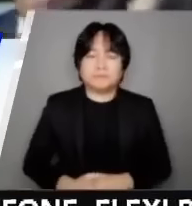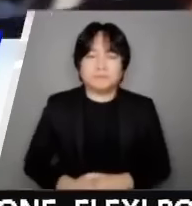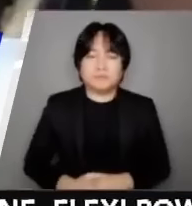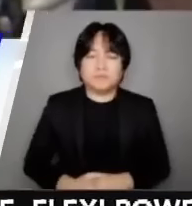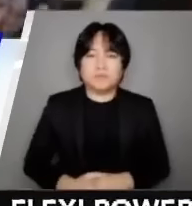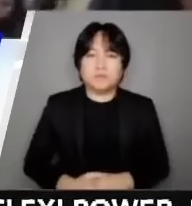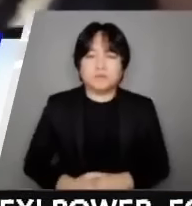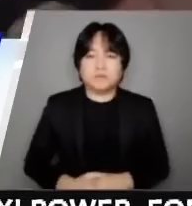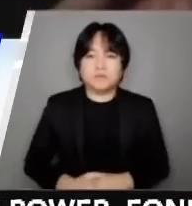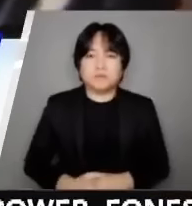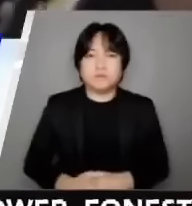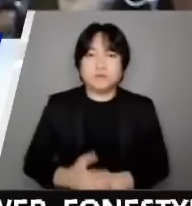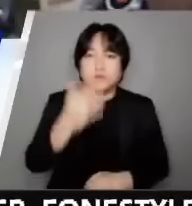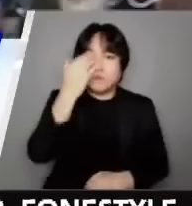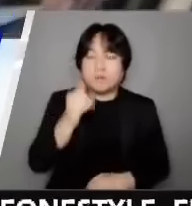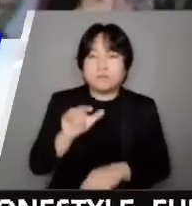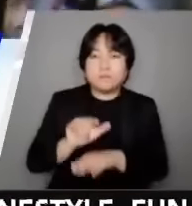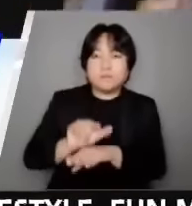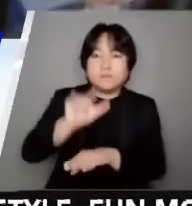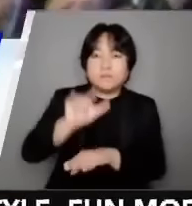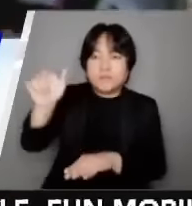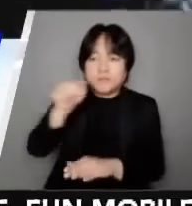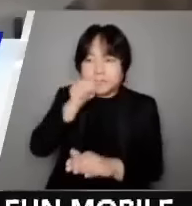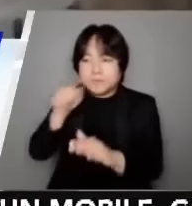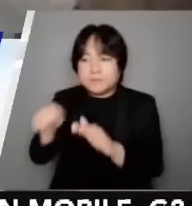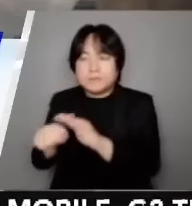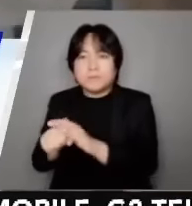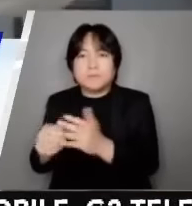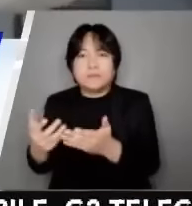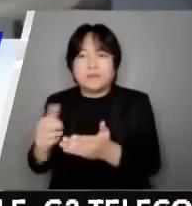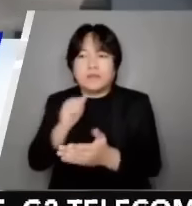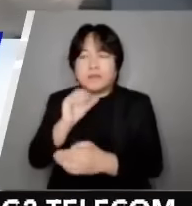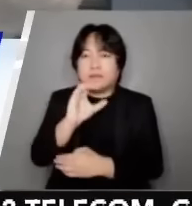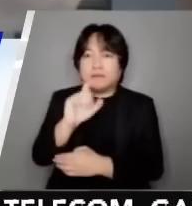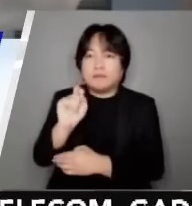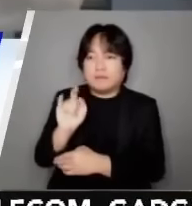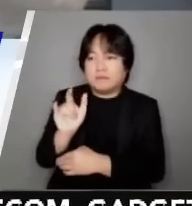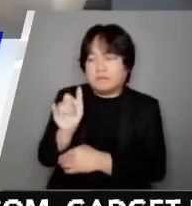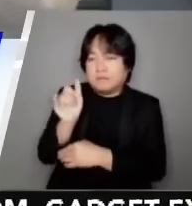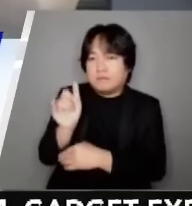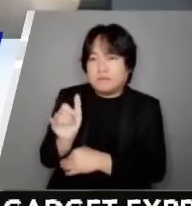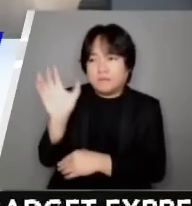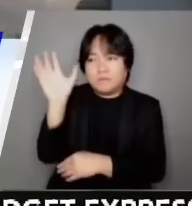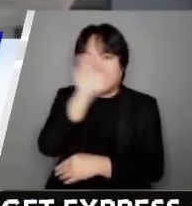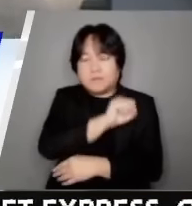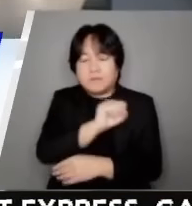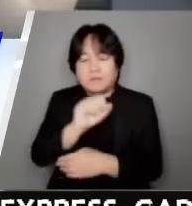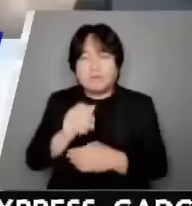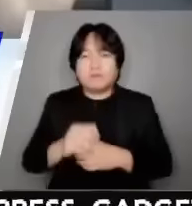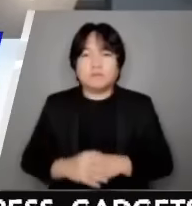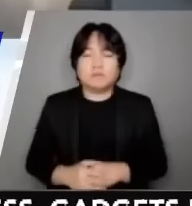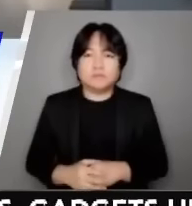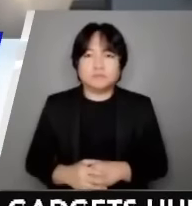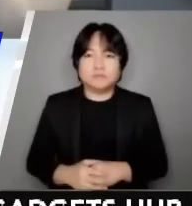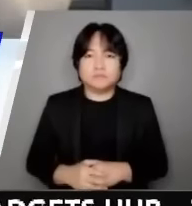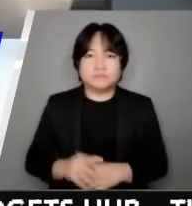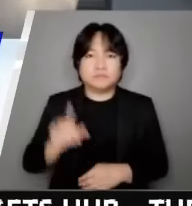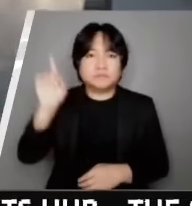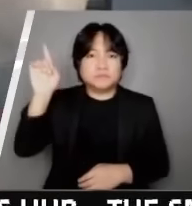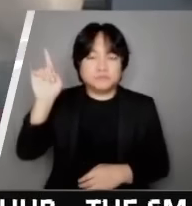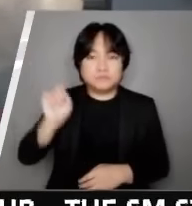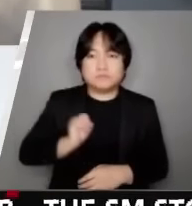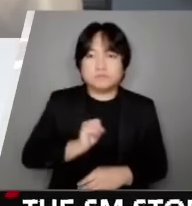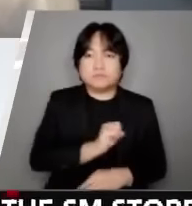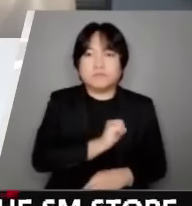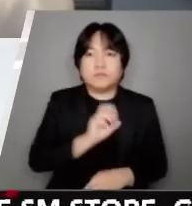sa blind spot sa airport o lugar na hindi hagip ng camera kung sino Anong mga private plane ang lumabas o charter plane ang